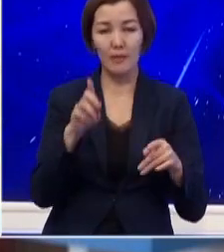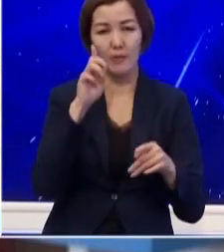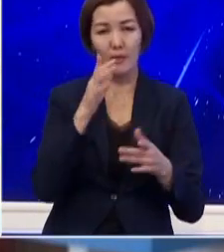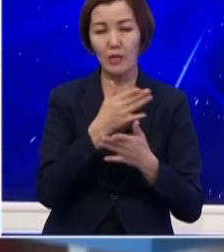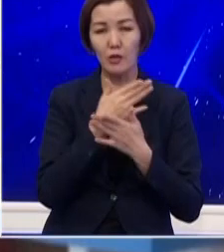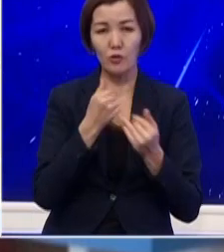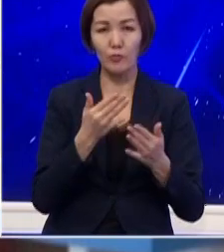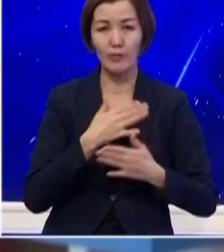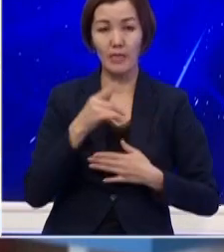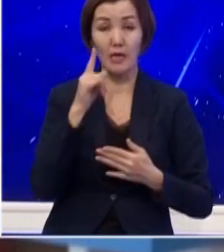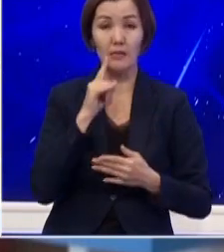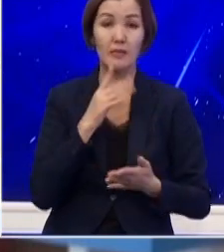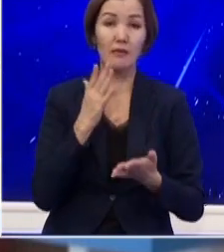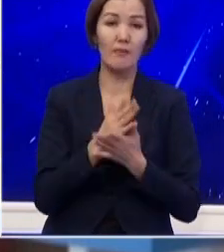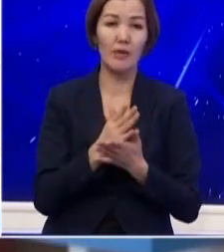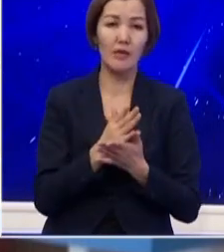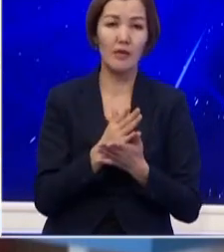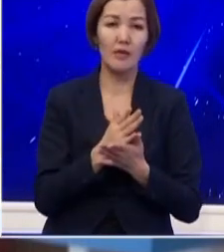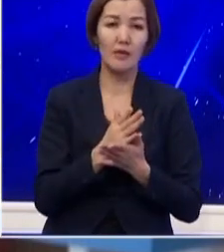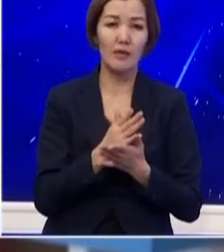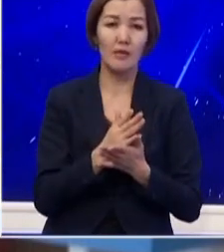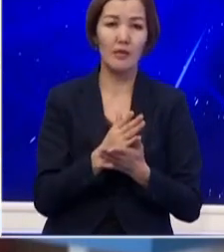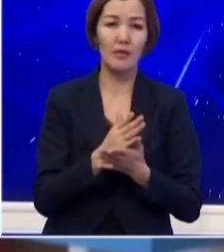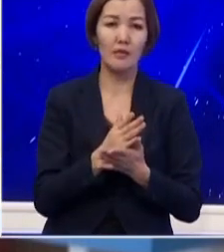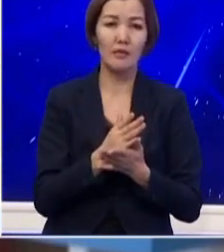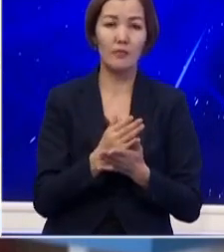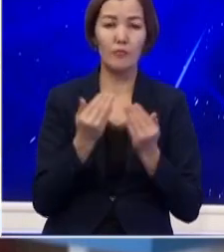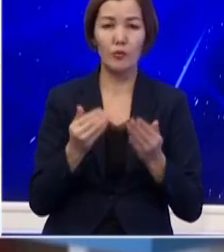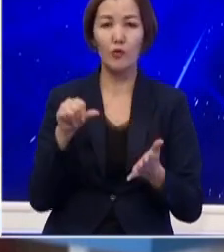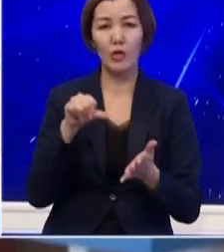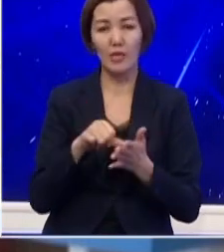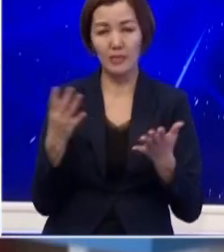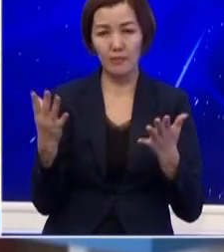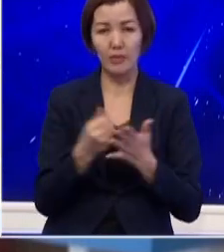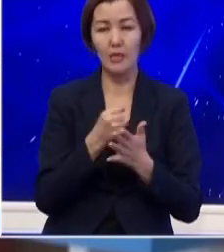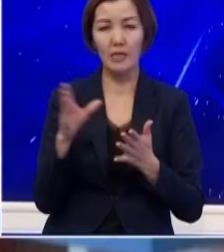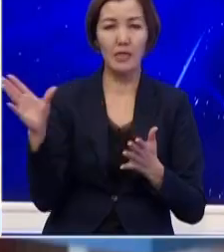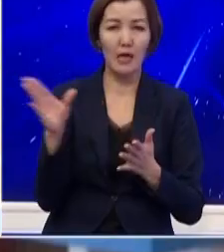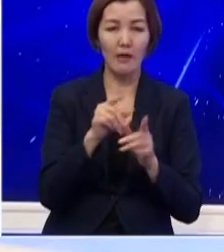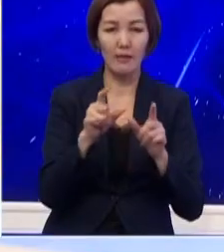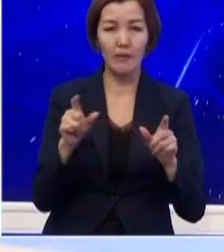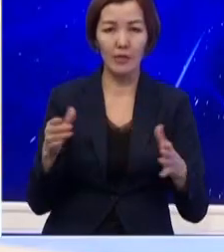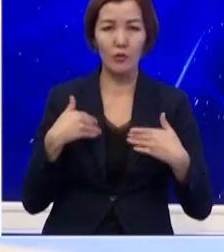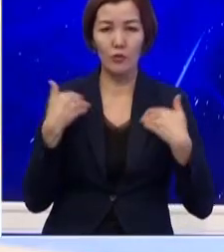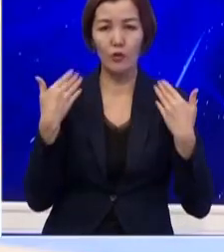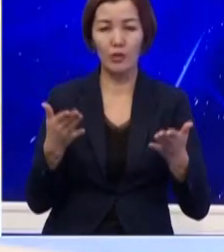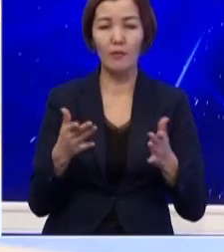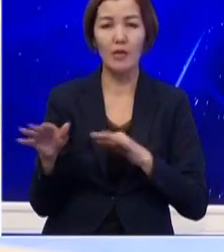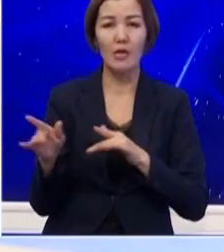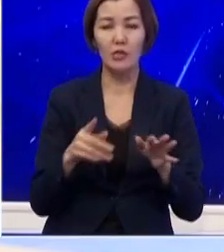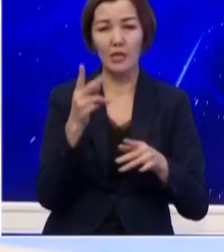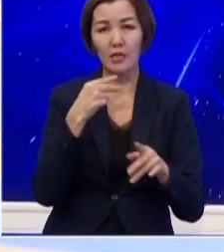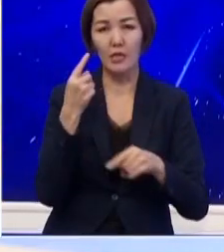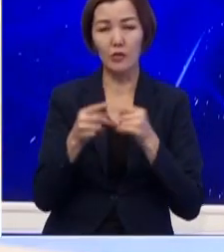осындай жобалардың бола беруіне тілектеспін. Барлық қатысушыларды құттықтаймын. Шара дәстүрлі.